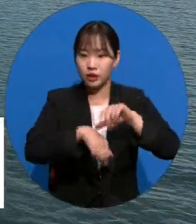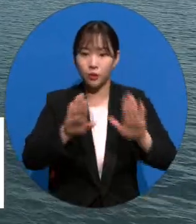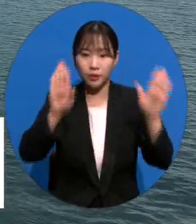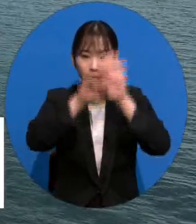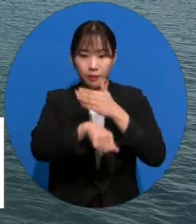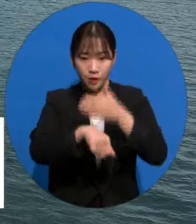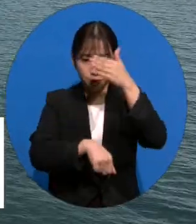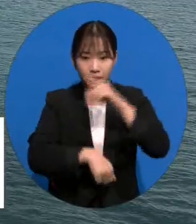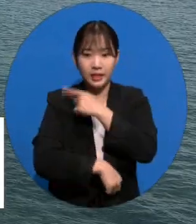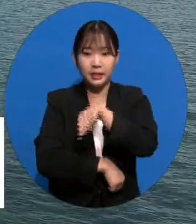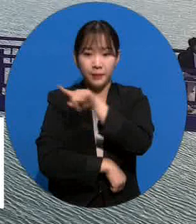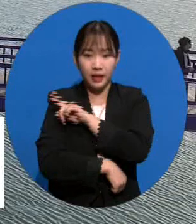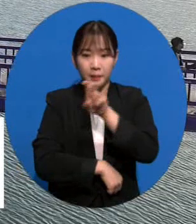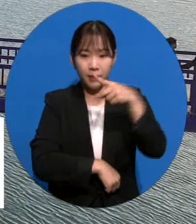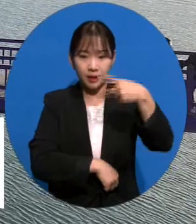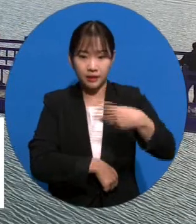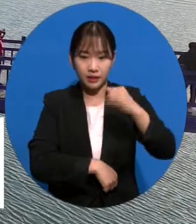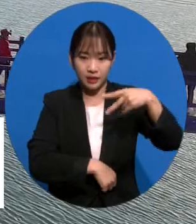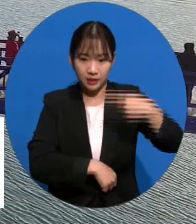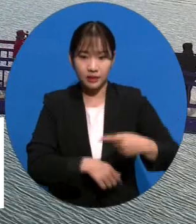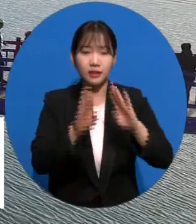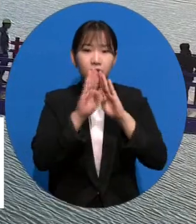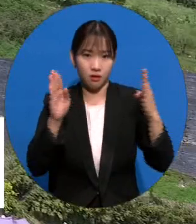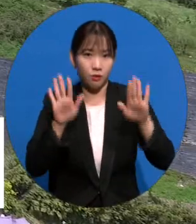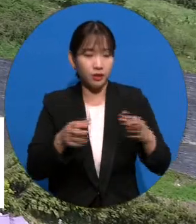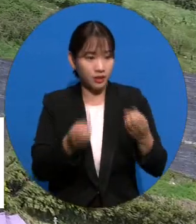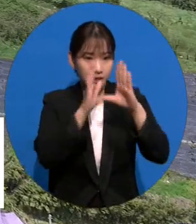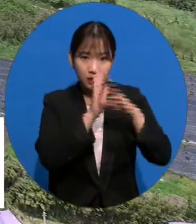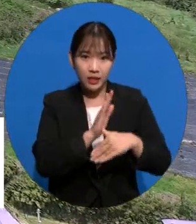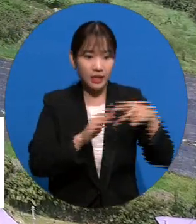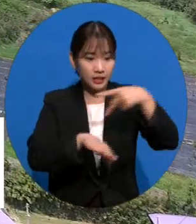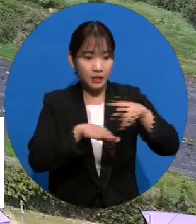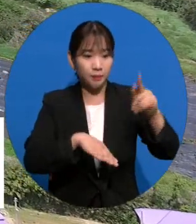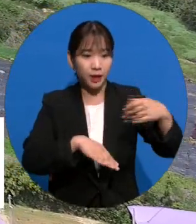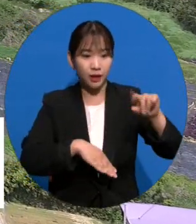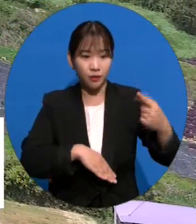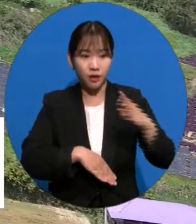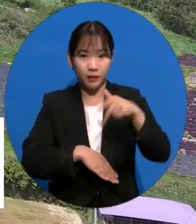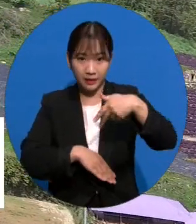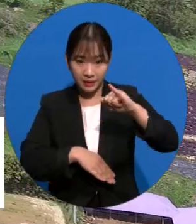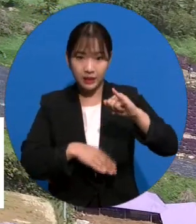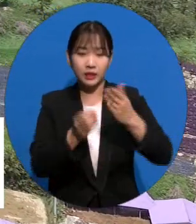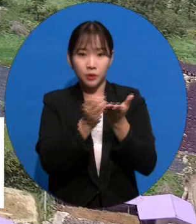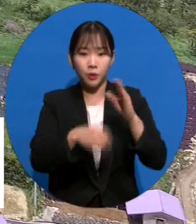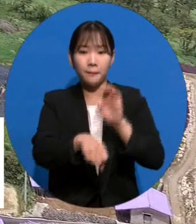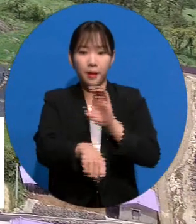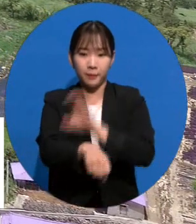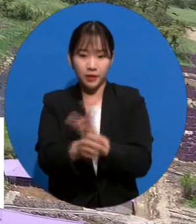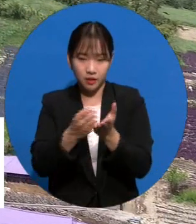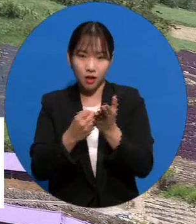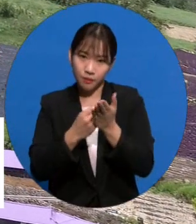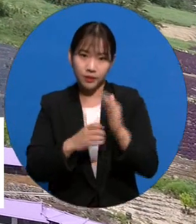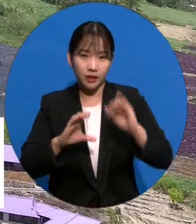9시에 스페인 마드리드에서 열립니다 오늘의 시상식에서는 신안군 반월 밝지도 퍼플 섬 1 세계 최우수